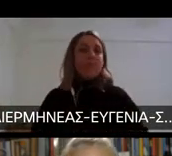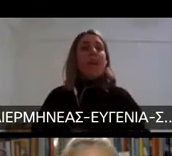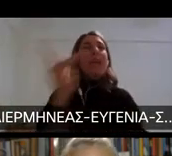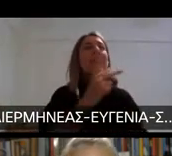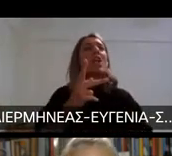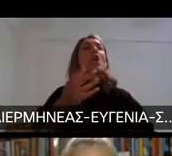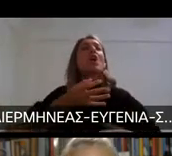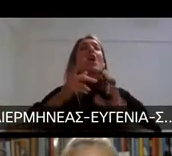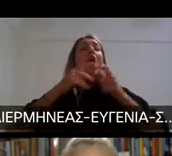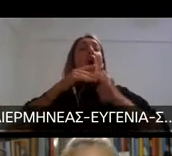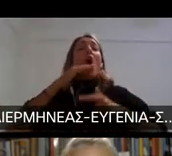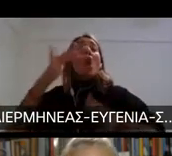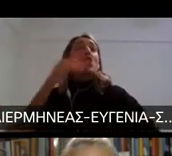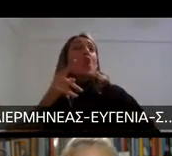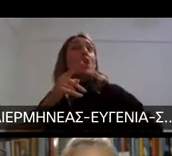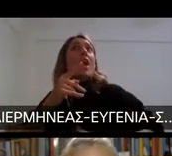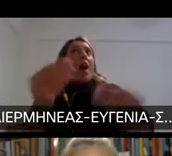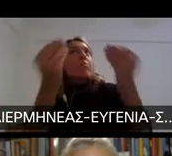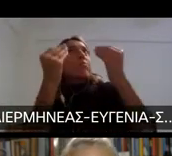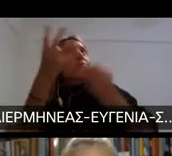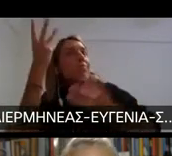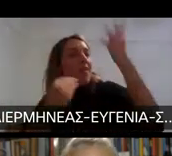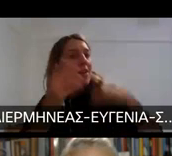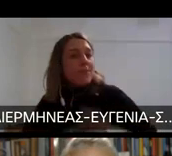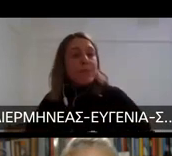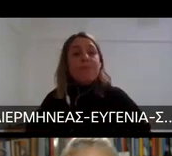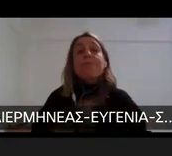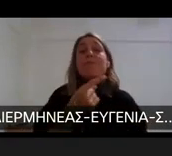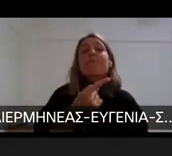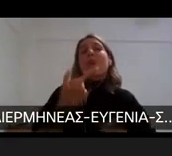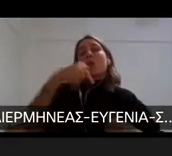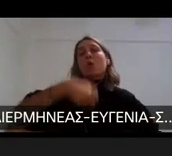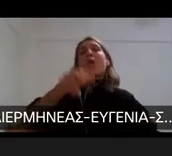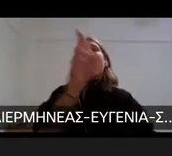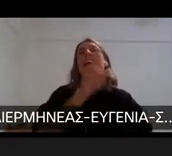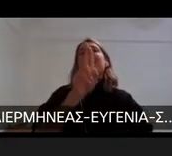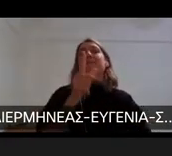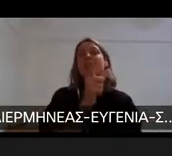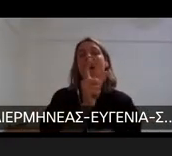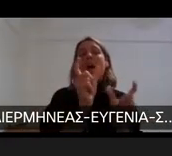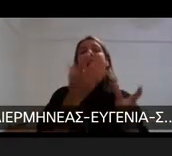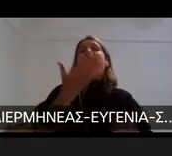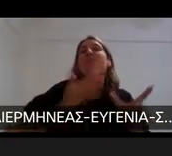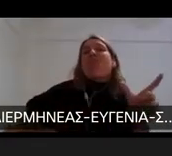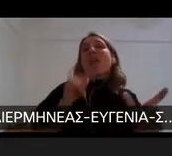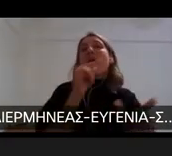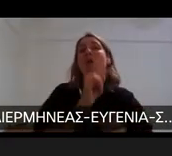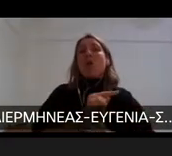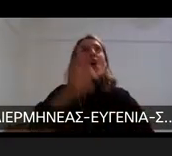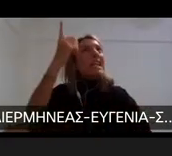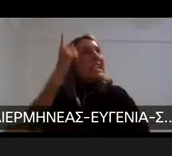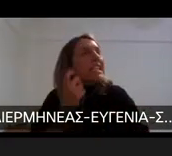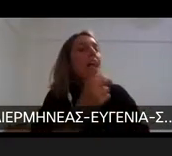κοινωνιογλωσσολογία. Εδώ έχουμε τα γλωσσικά μέσα που εντοπίσαμε και μένω στα ρήματα επιθυμίας και γνώσης